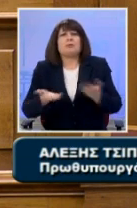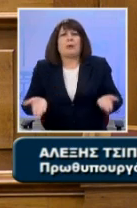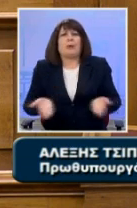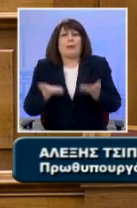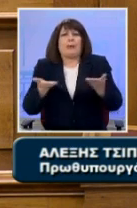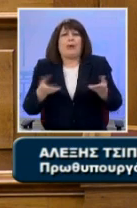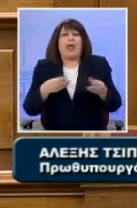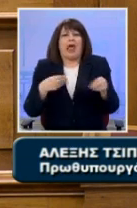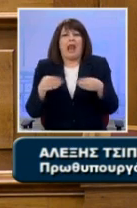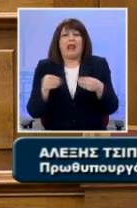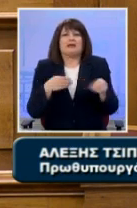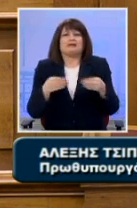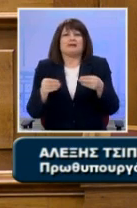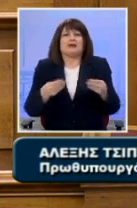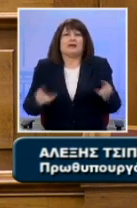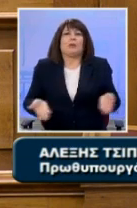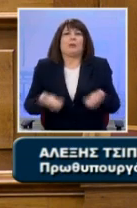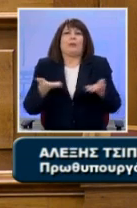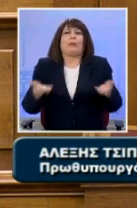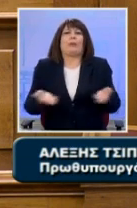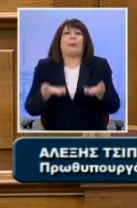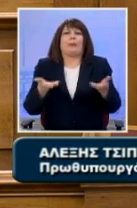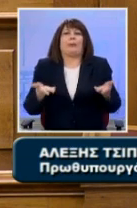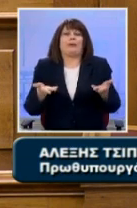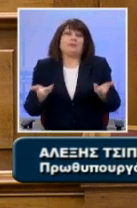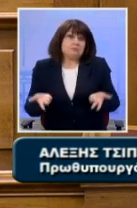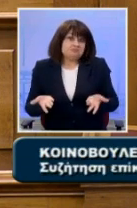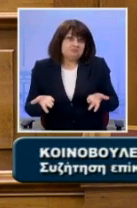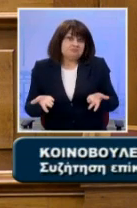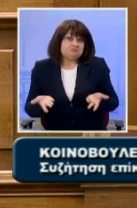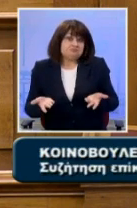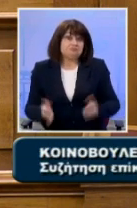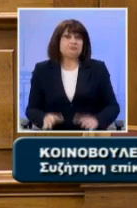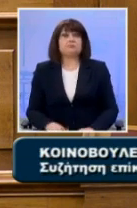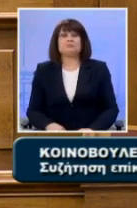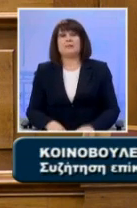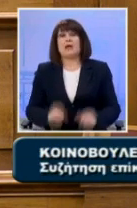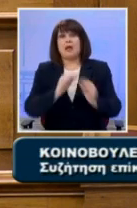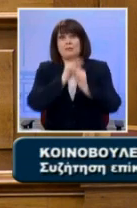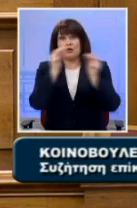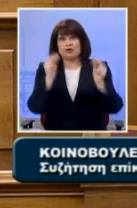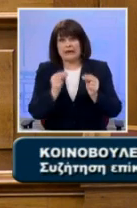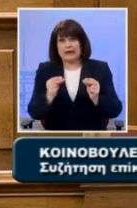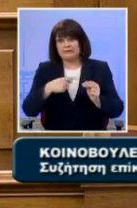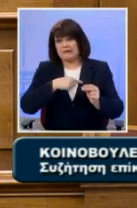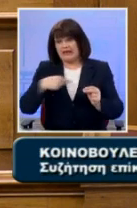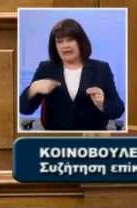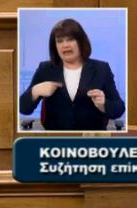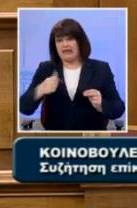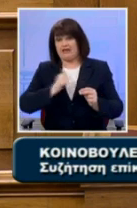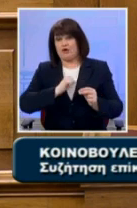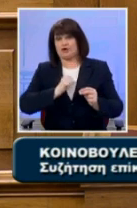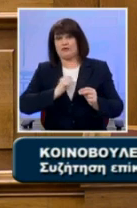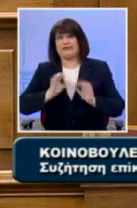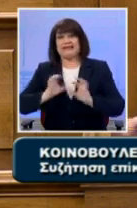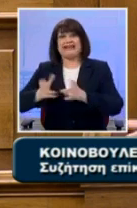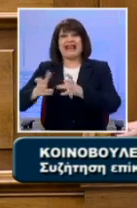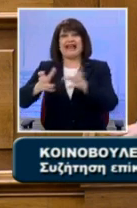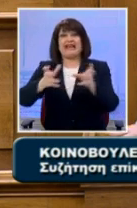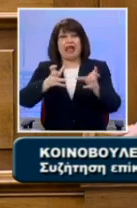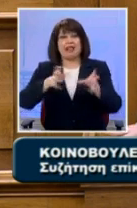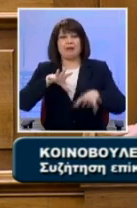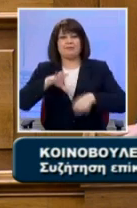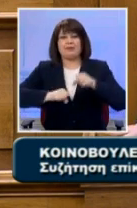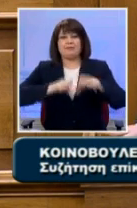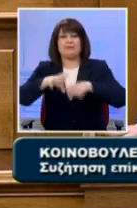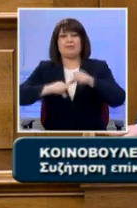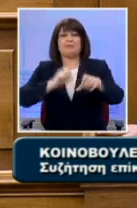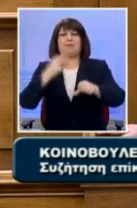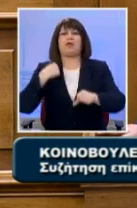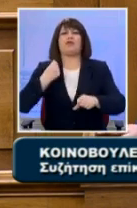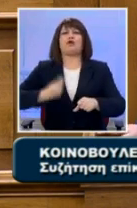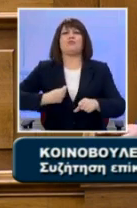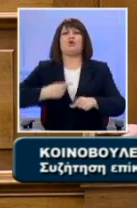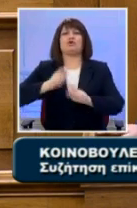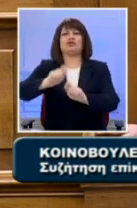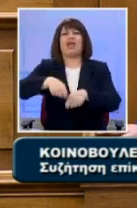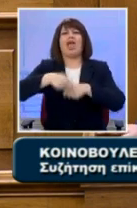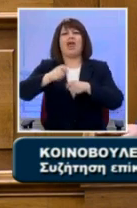ελαστική από ό,τι ήταν πριν. Έτσι ώστε αυτοί που έχουν κανάλια να μπορούν να πάρουν ακόμα περισσότερα δημόσια